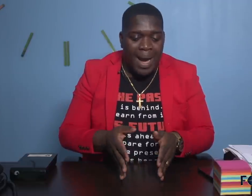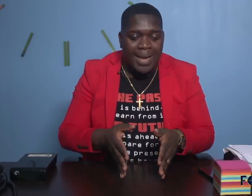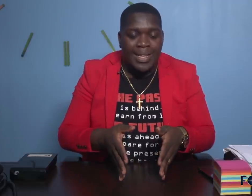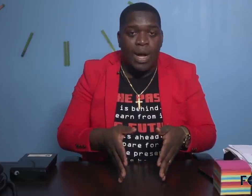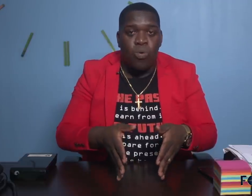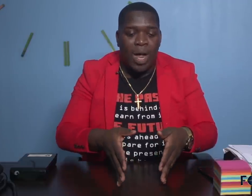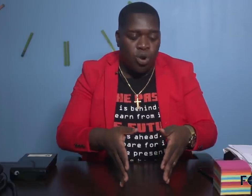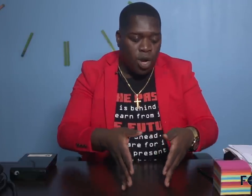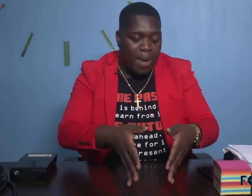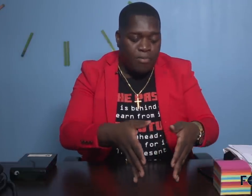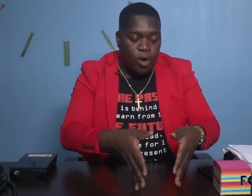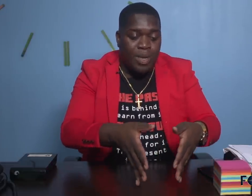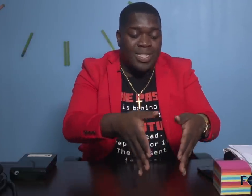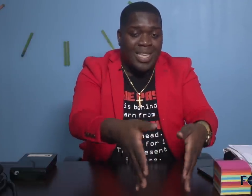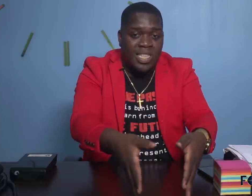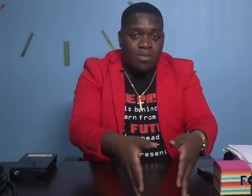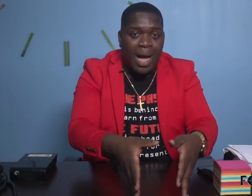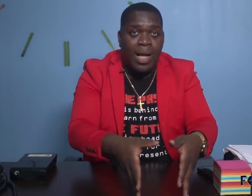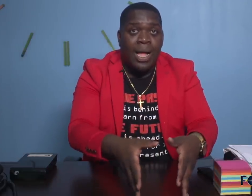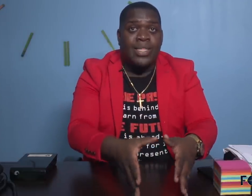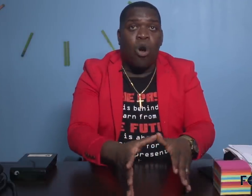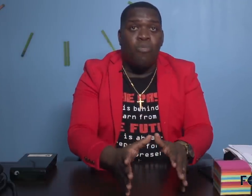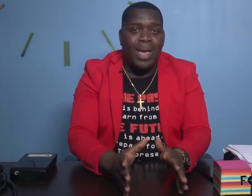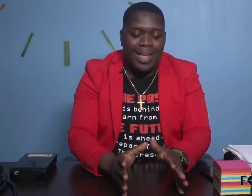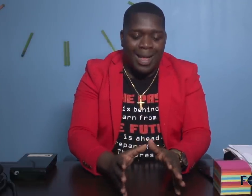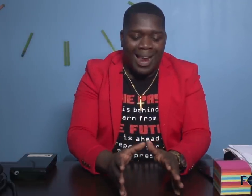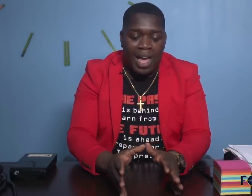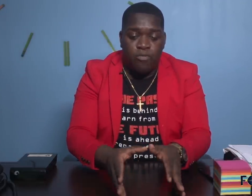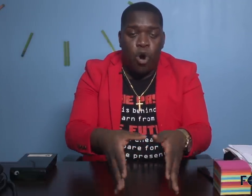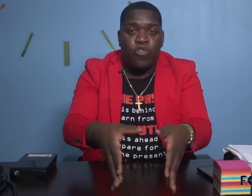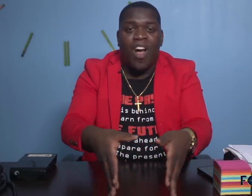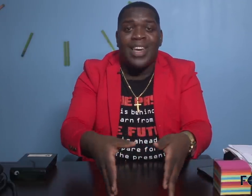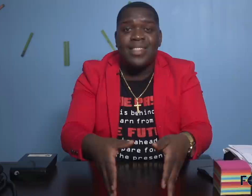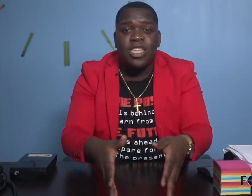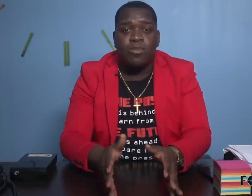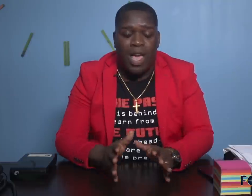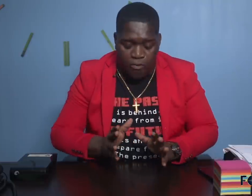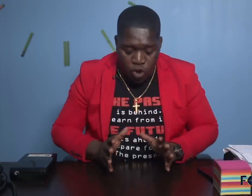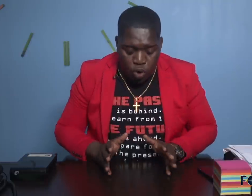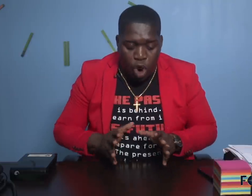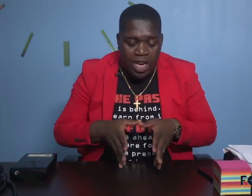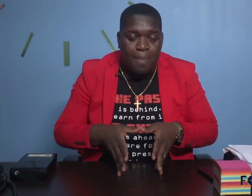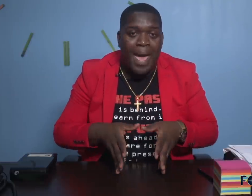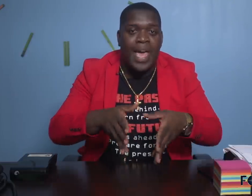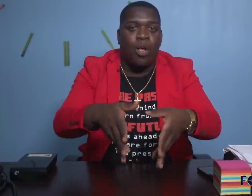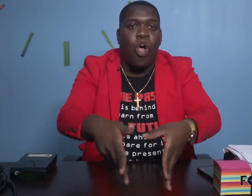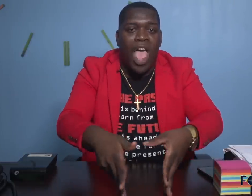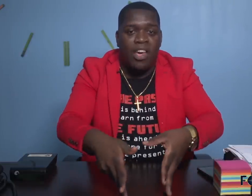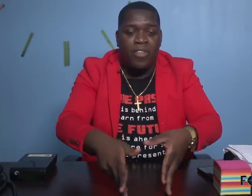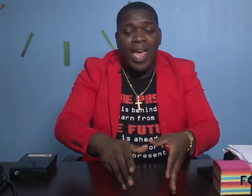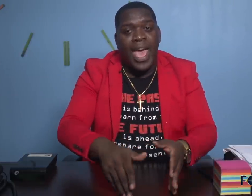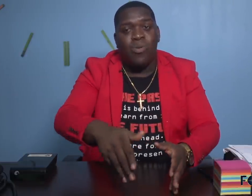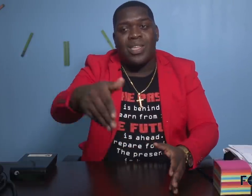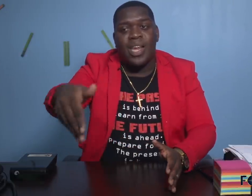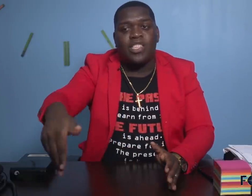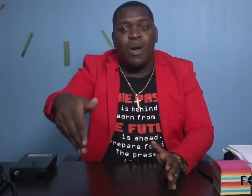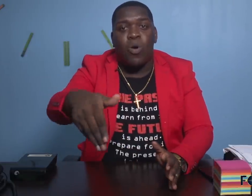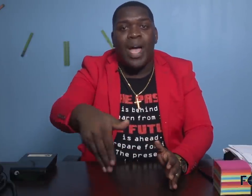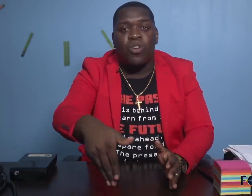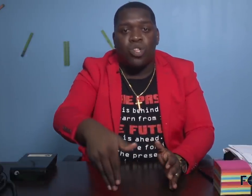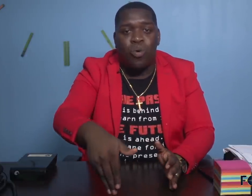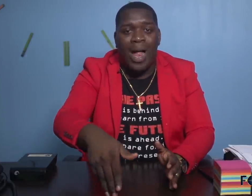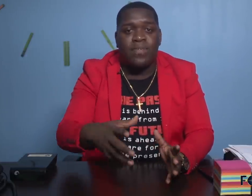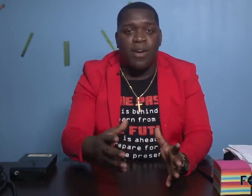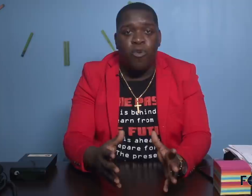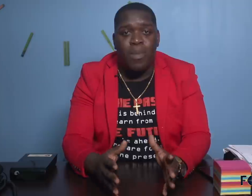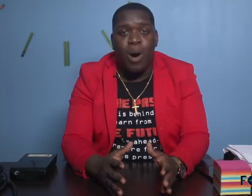day we market taku one hori bij voor de tien sma, da u meki klari fu ontvang de tien sma. If you kong derbij, da ikon 11, en wat trasma kong